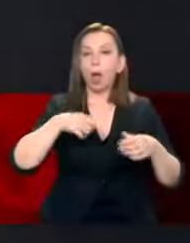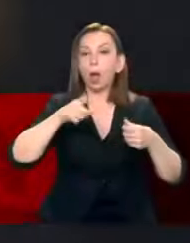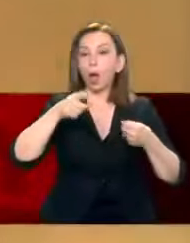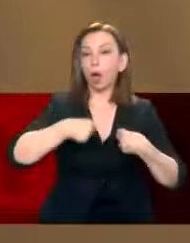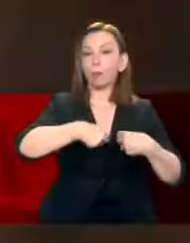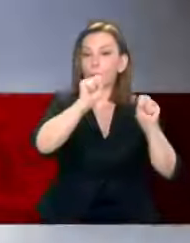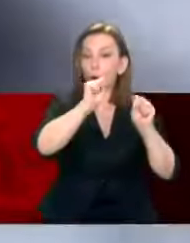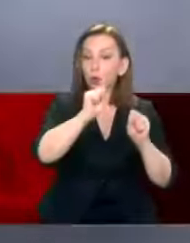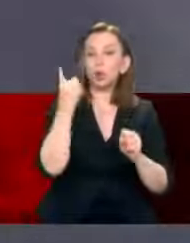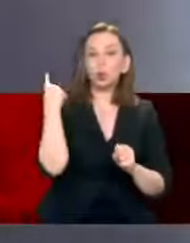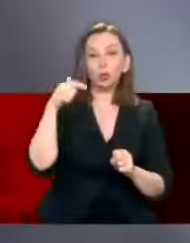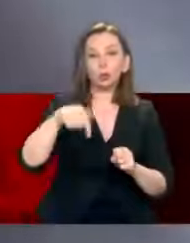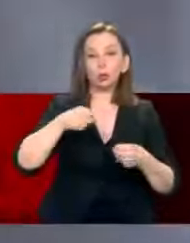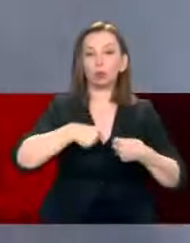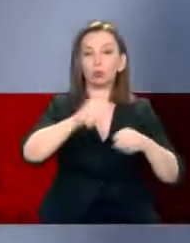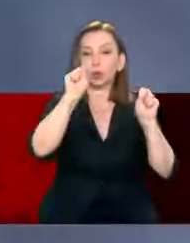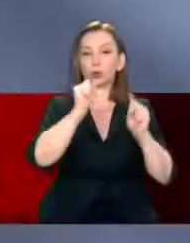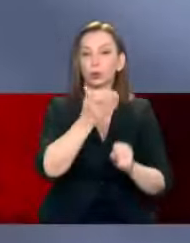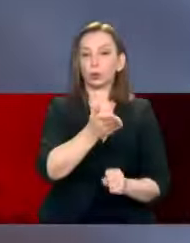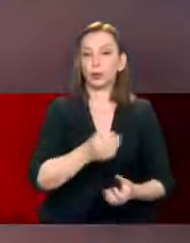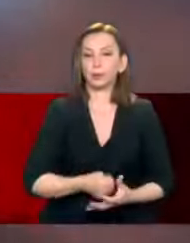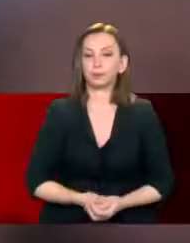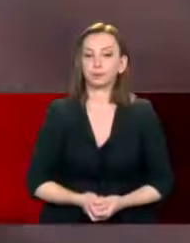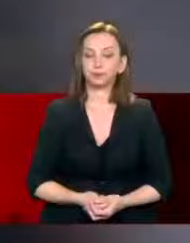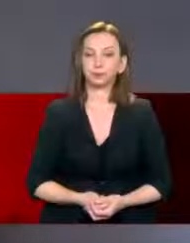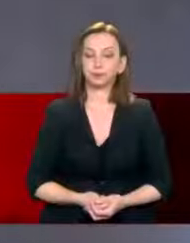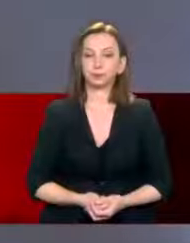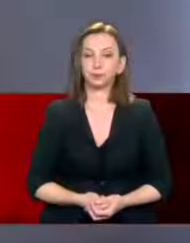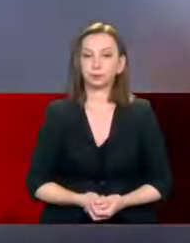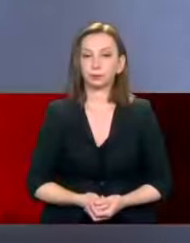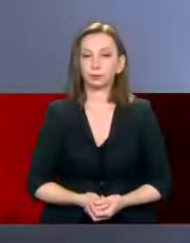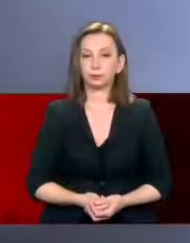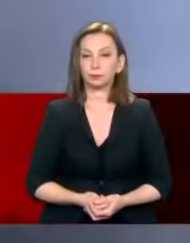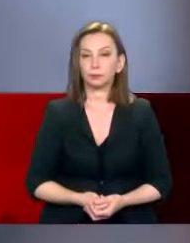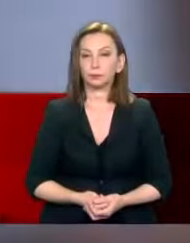gibi bugün de devam etti. Bu hayvanları hepinizin üzerinde